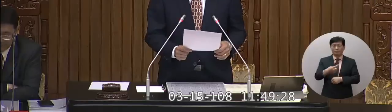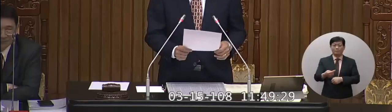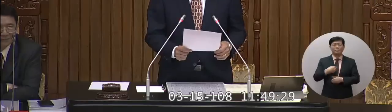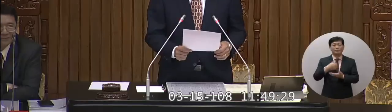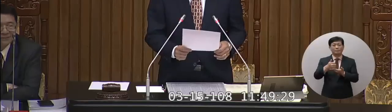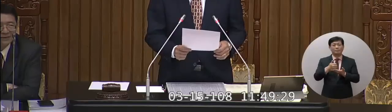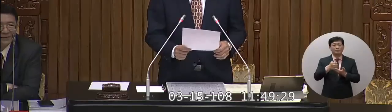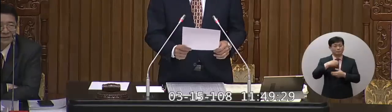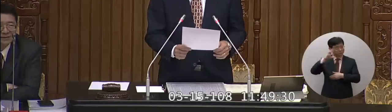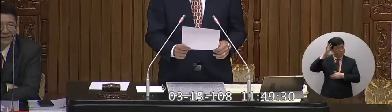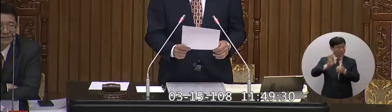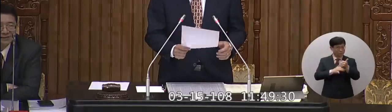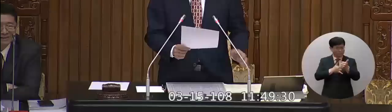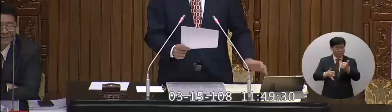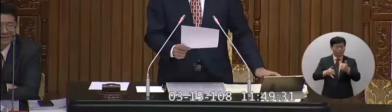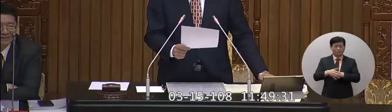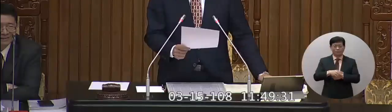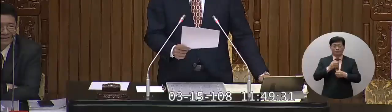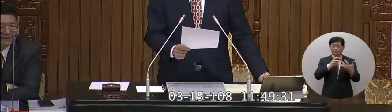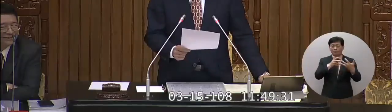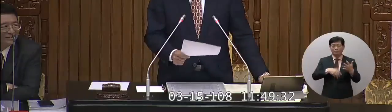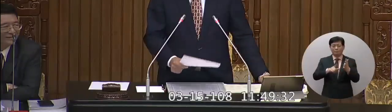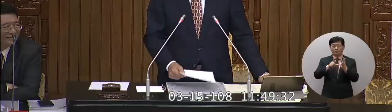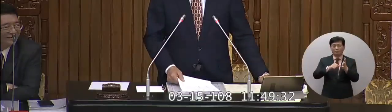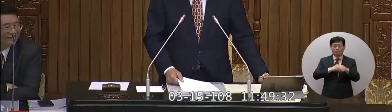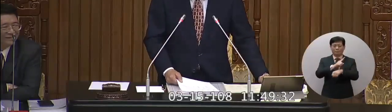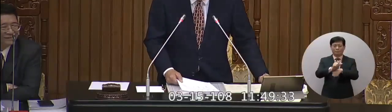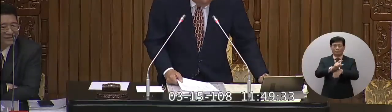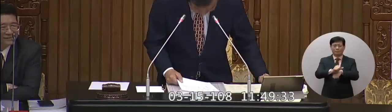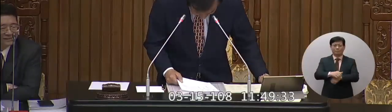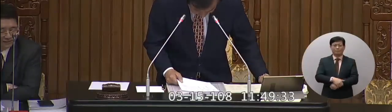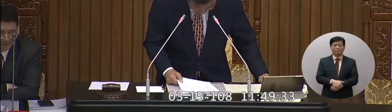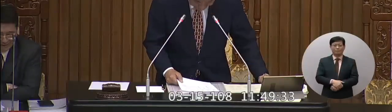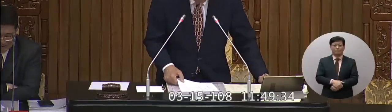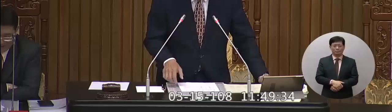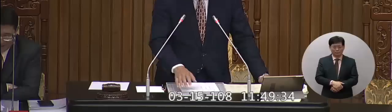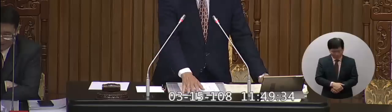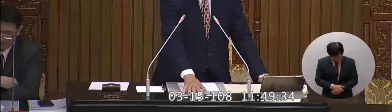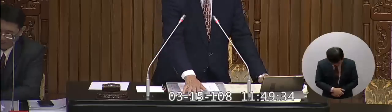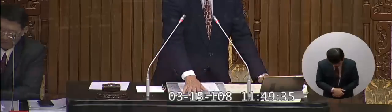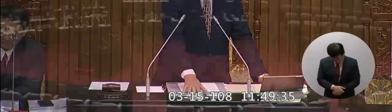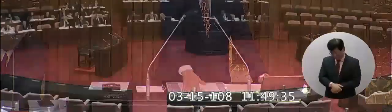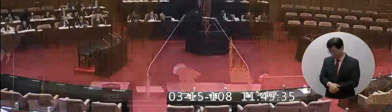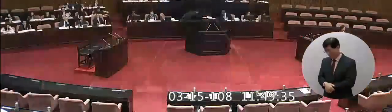下一位，我们请苏委员巧慧咨询询答，时间15分钟。